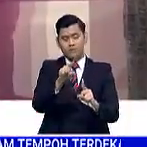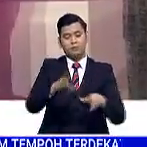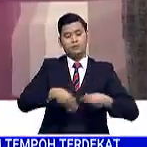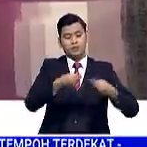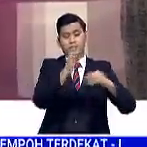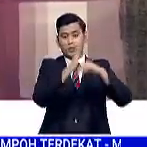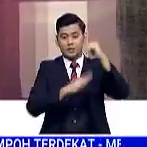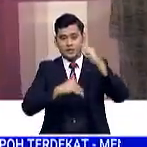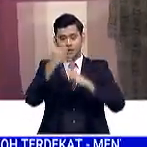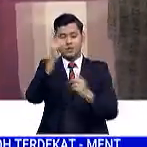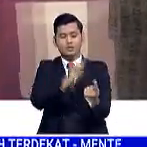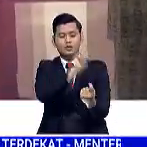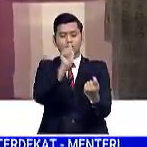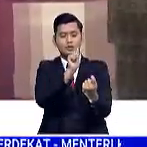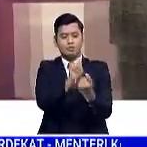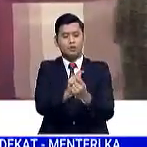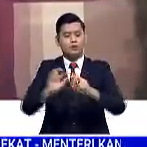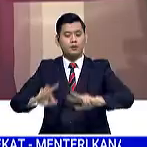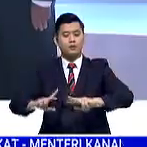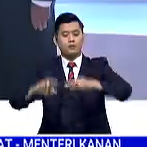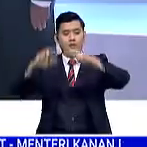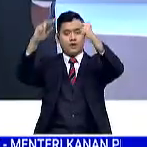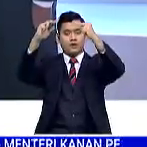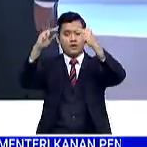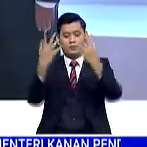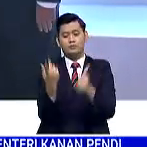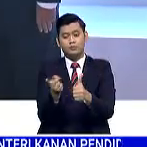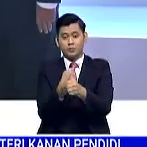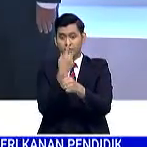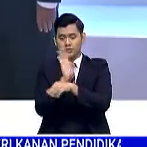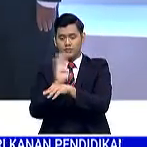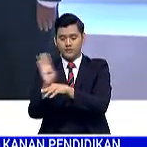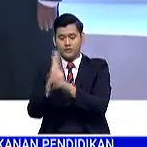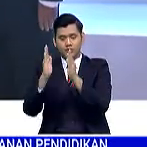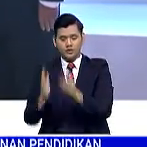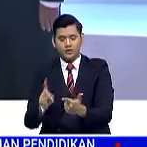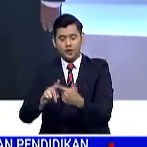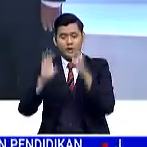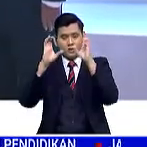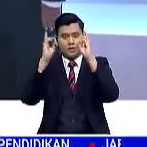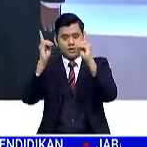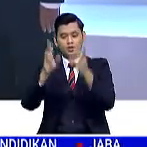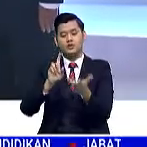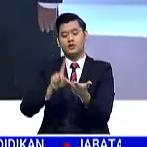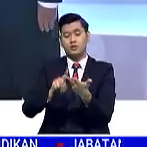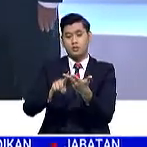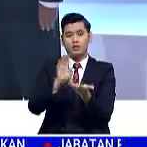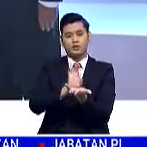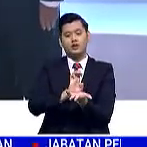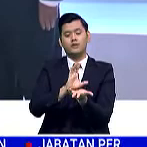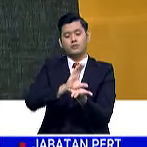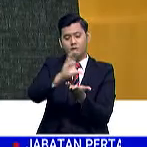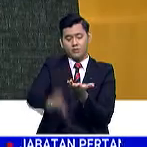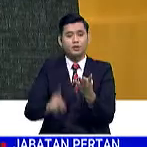dan holistik serta membangunkan teras utama yang meliputi keusahawanan, pendidikan, pelaburan dan perkhidmatan. Ia selari